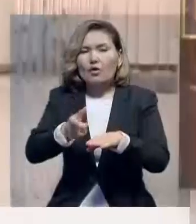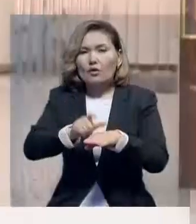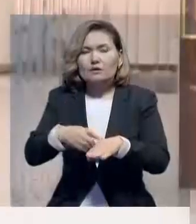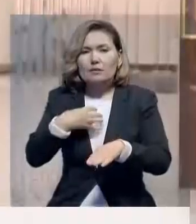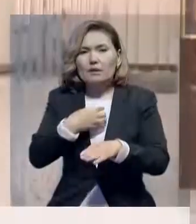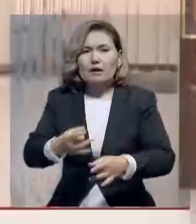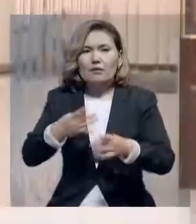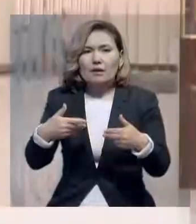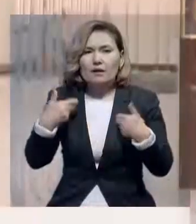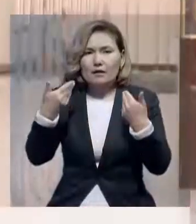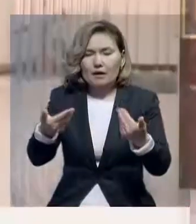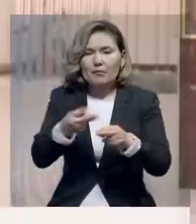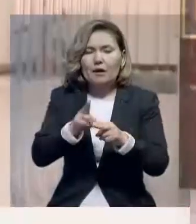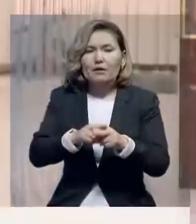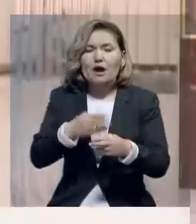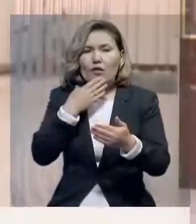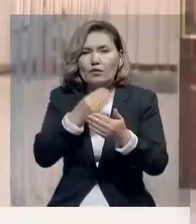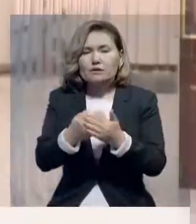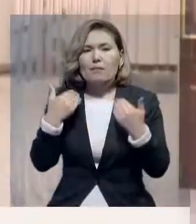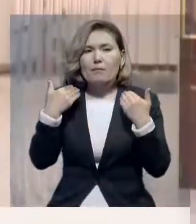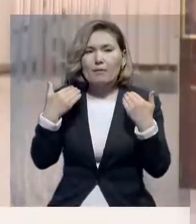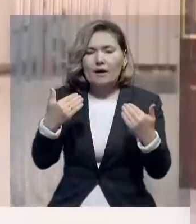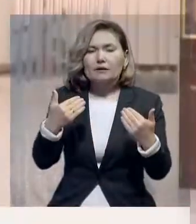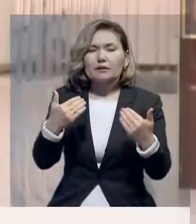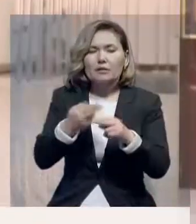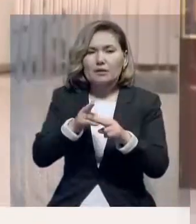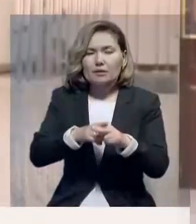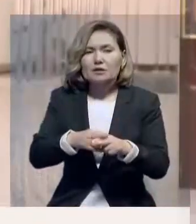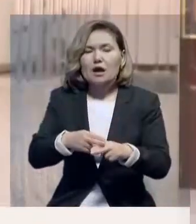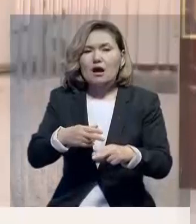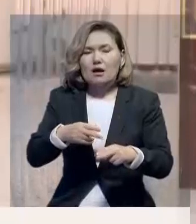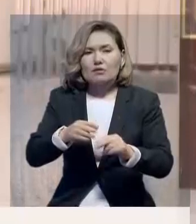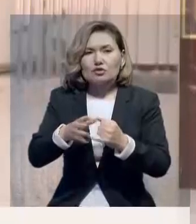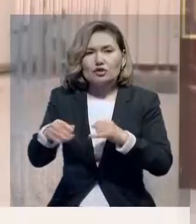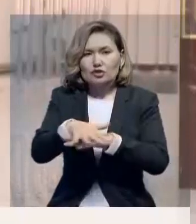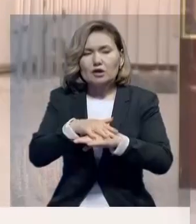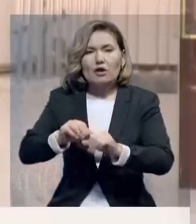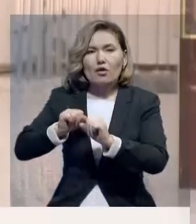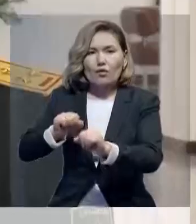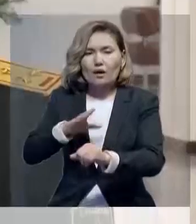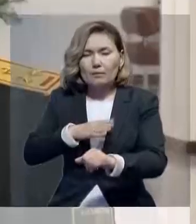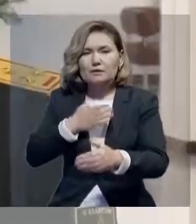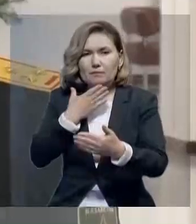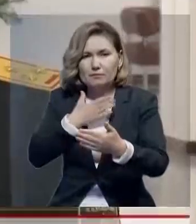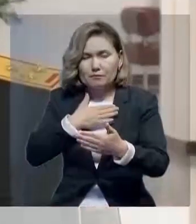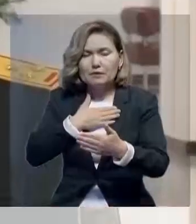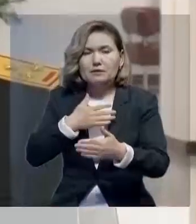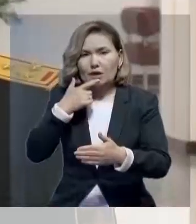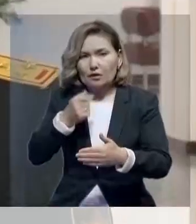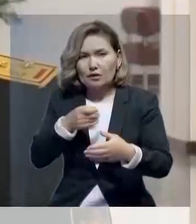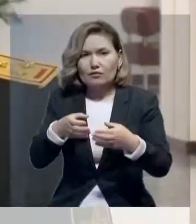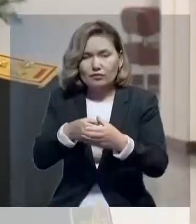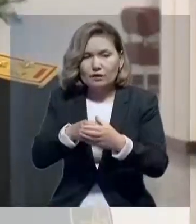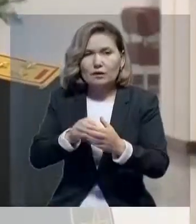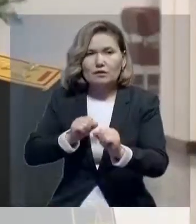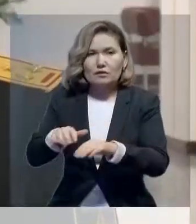Бұрынғы батырларымыз осындай отан қорғап беріп, алып беріп кеткен жерде өзіміз біз қорғамаса кім қорғап бермейді деп ойлаймын. Осы салада еңбек етіп келе жатқаныма